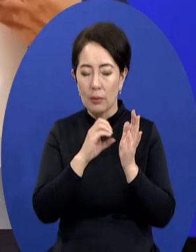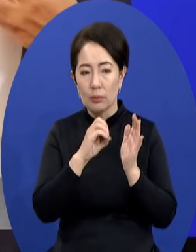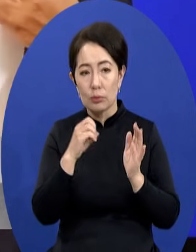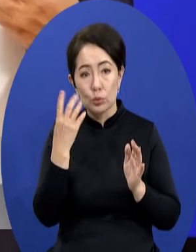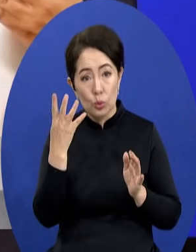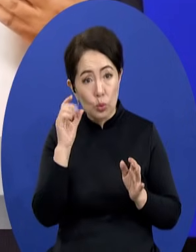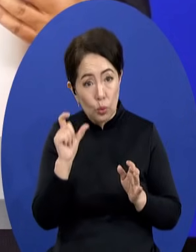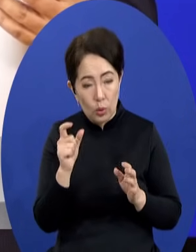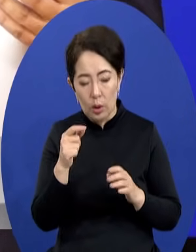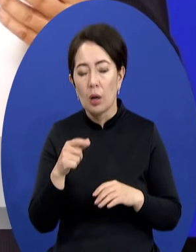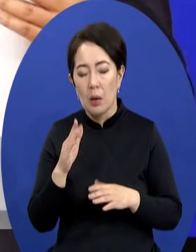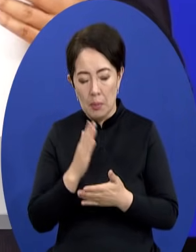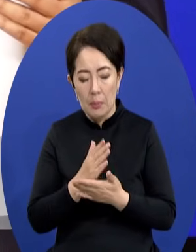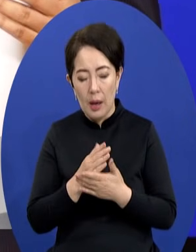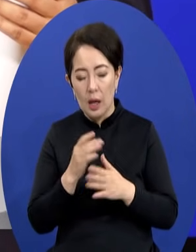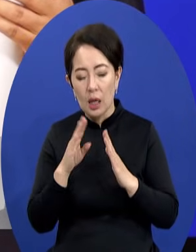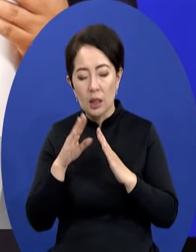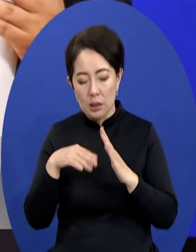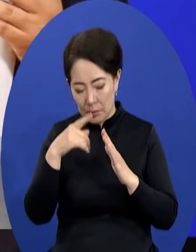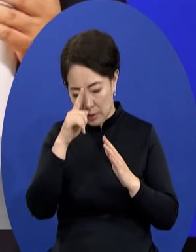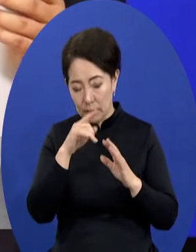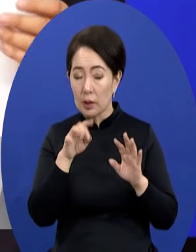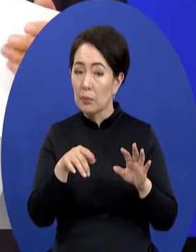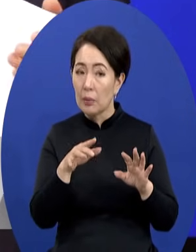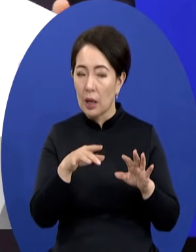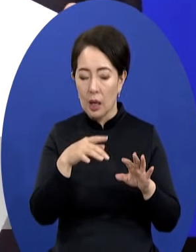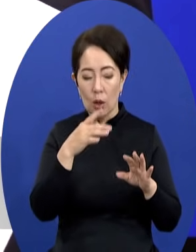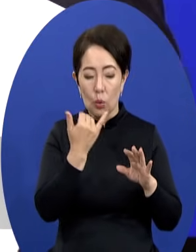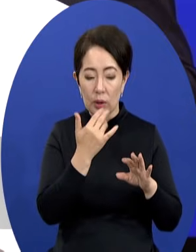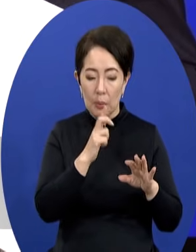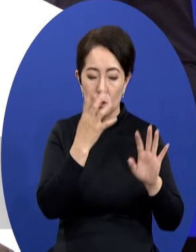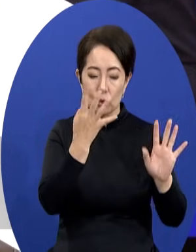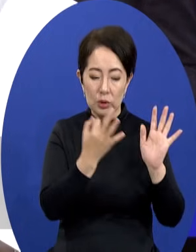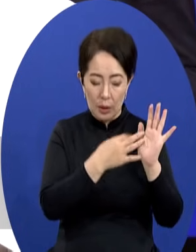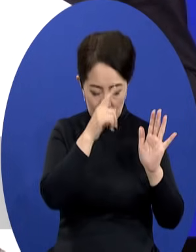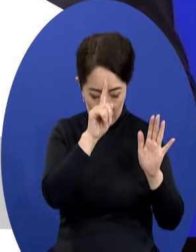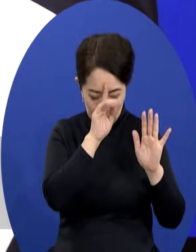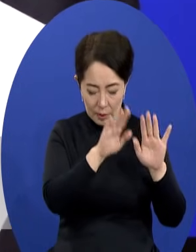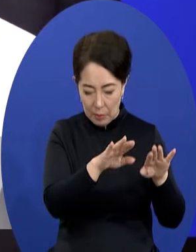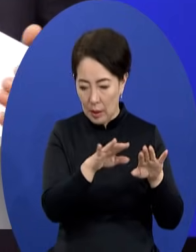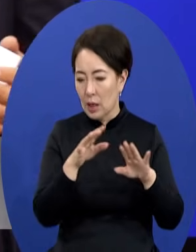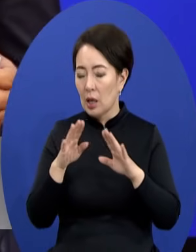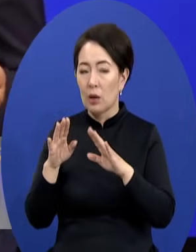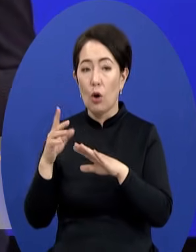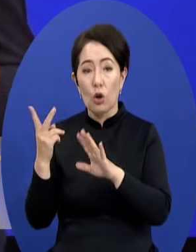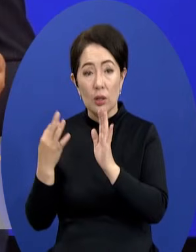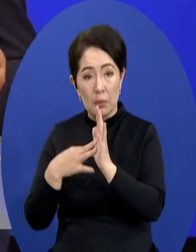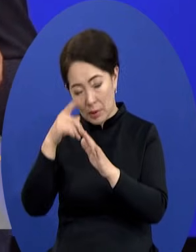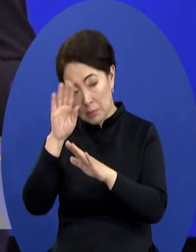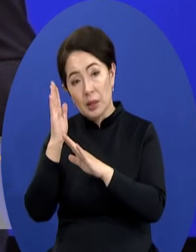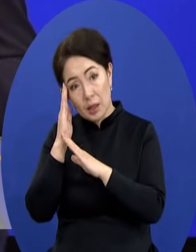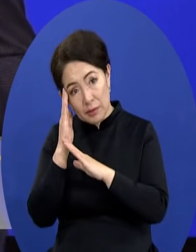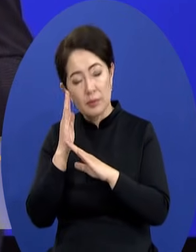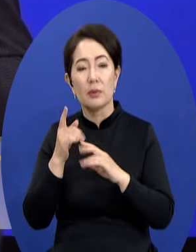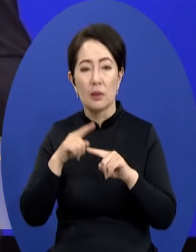байна. Эдгээр хүмүүс манай улсын хэмжээнд бол 48 эмнэлэг, Улаанбаатар хотод 48 эмнэлэг, хөдөө орон нутгад 28 эмнэлэгт хэвтэн эмчлүүлж байгаагаас